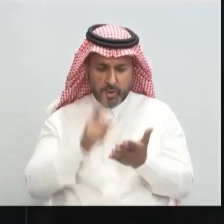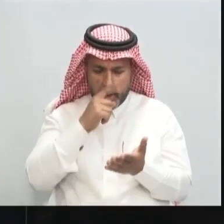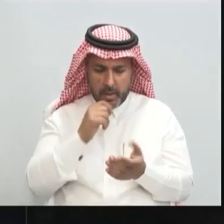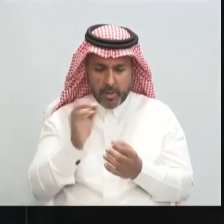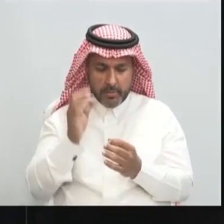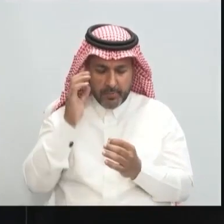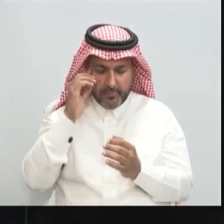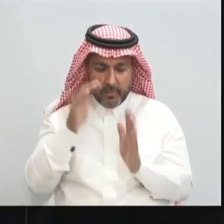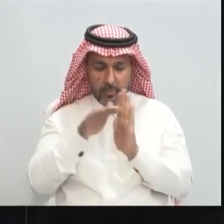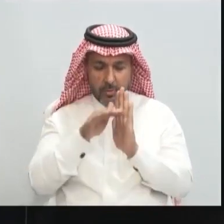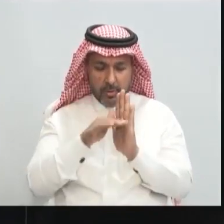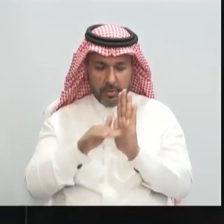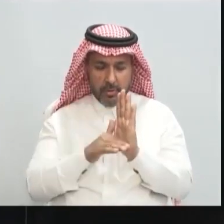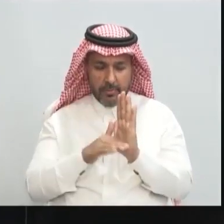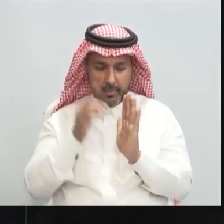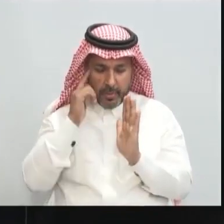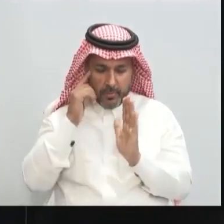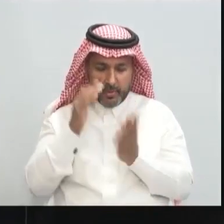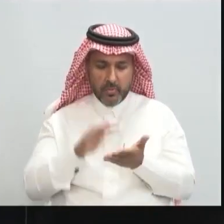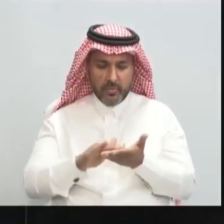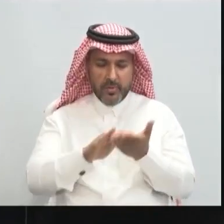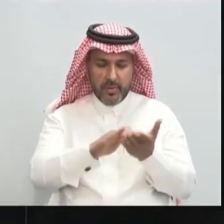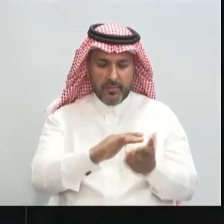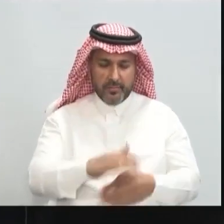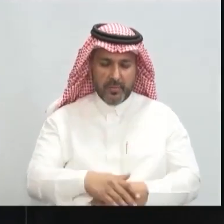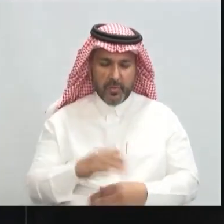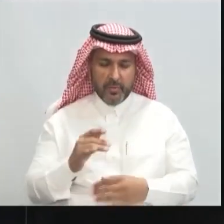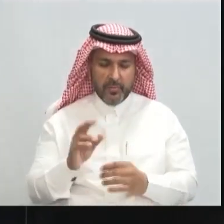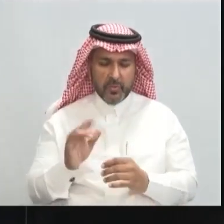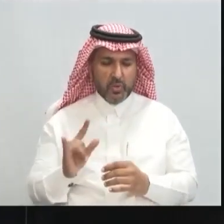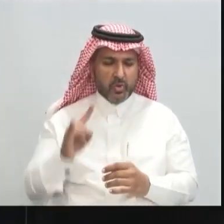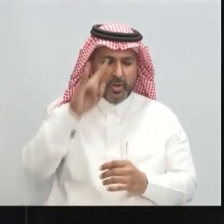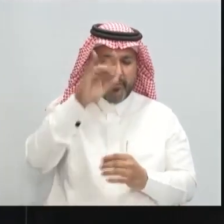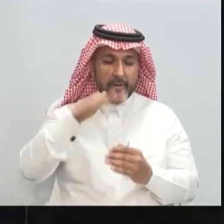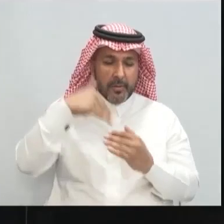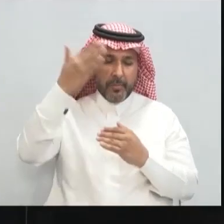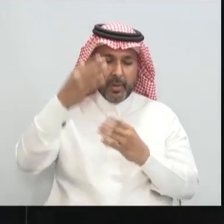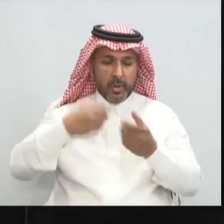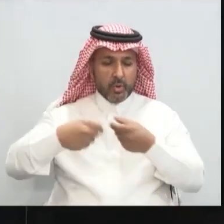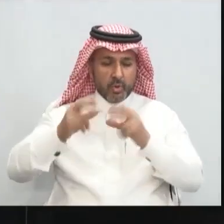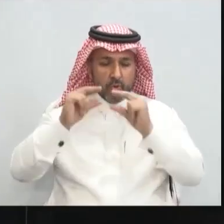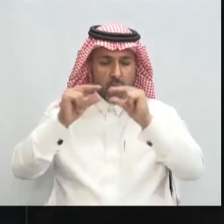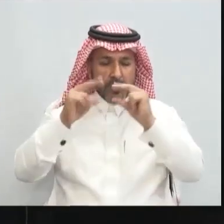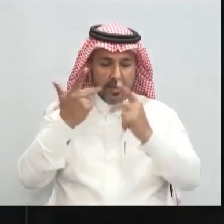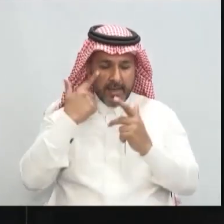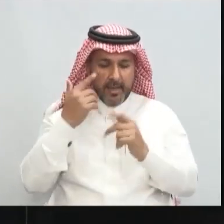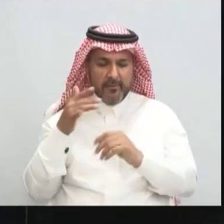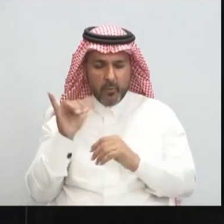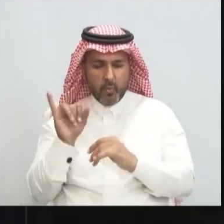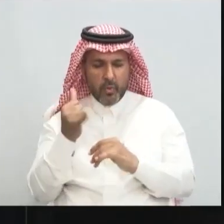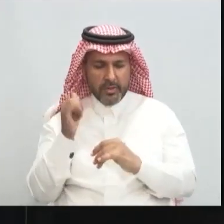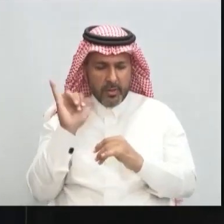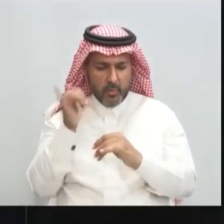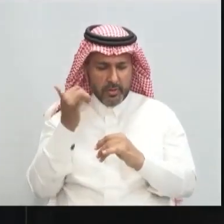خارج المنظمه او مثلا لديه زياره خارجيه او يعمل مثلا في الميدان وليس